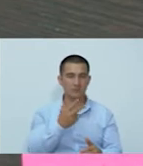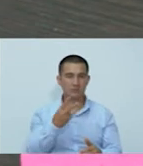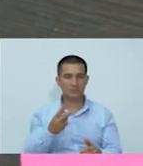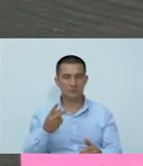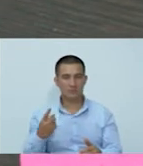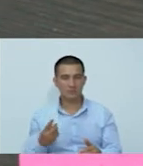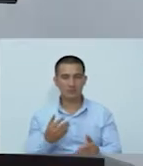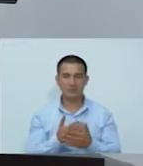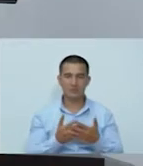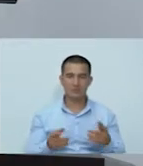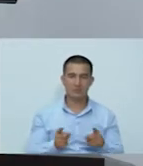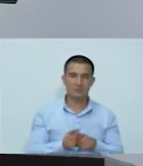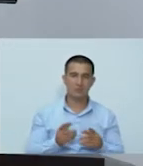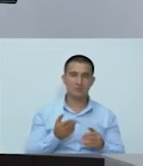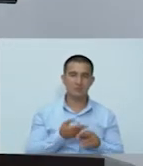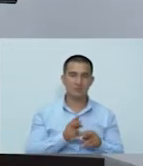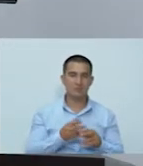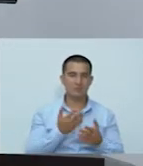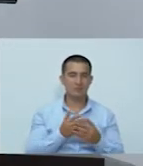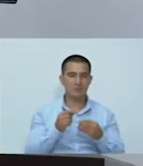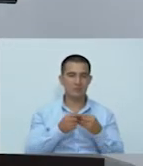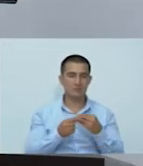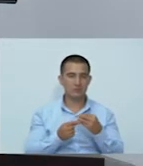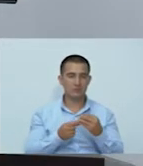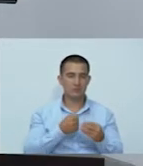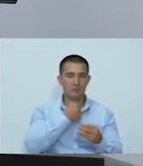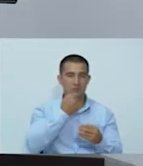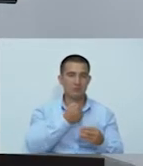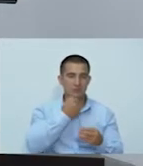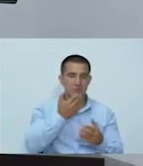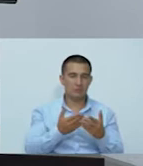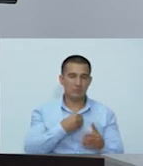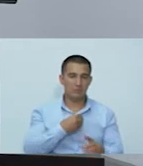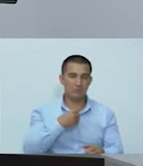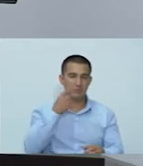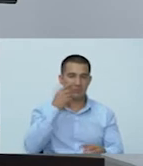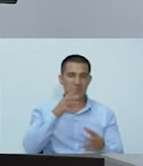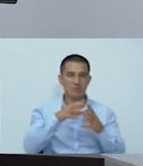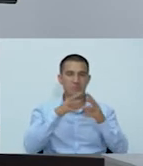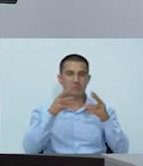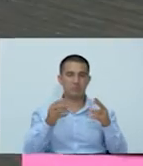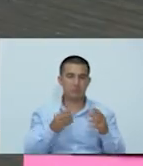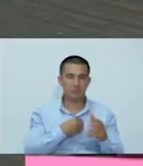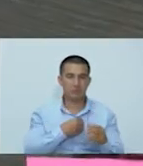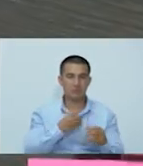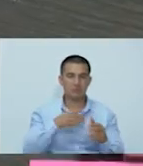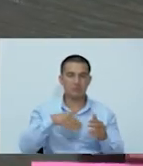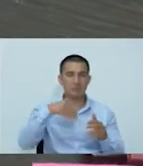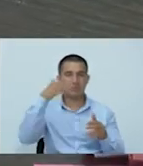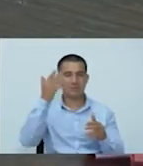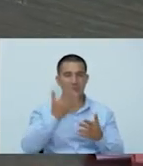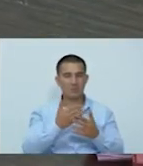bo'ladi. Katta qulupnayimiz xuddi shu shaklda, faqat tepa qismi 3